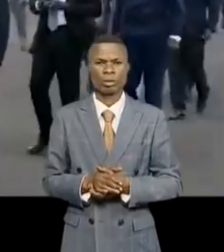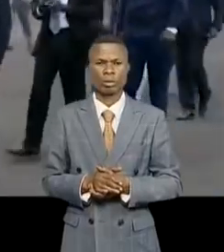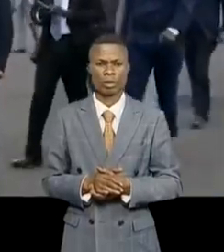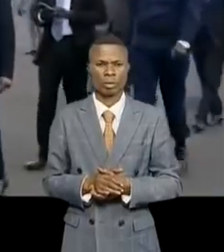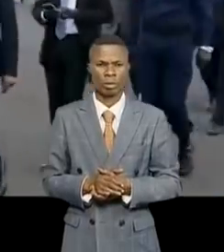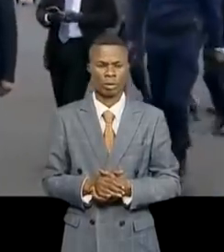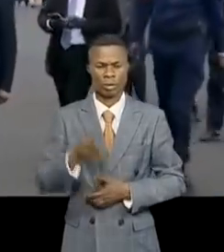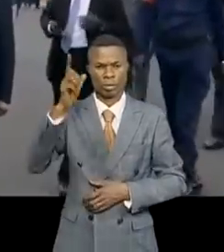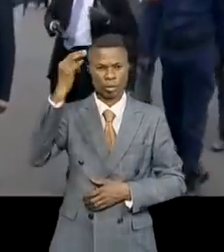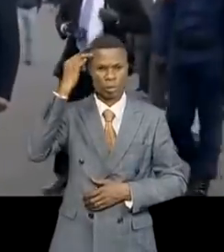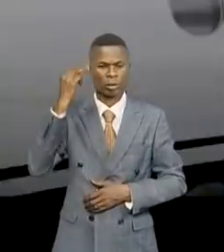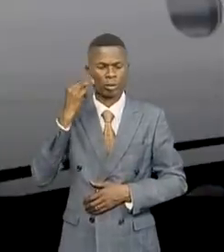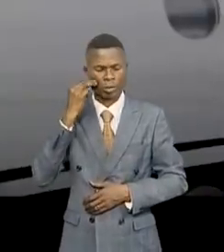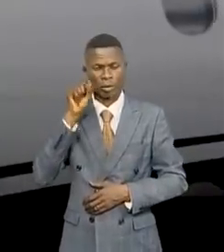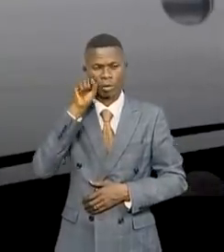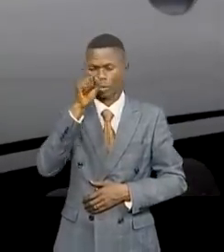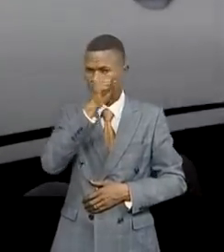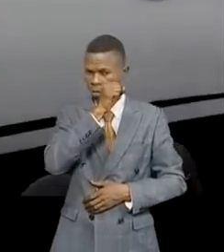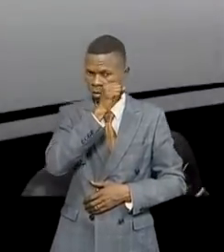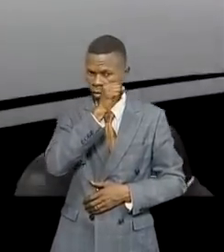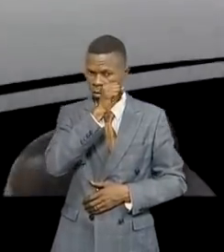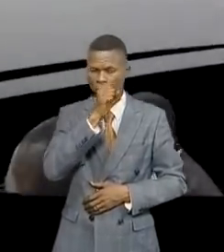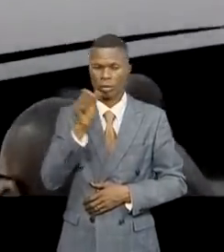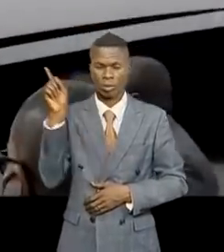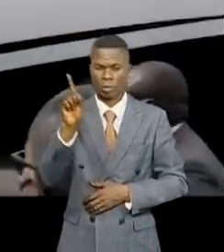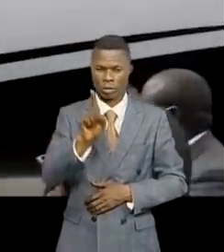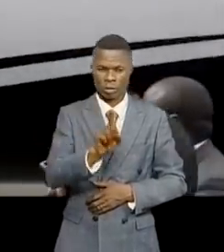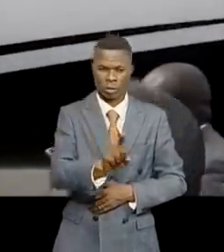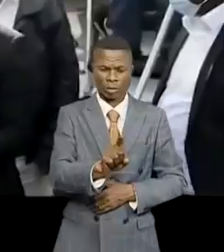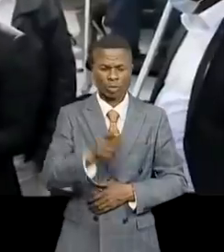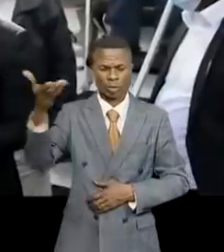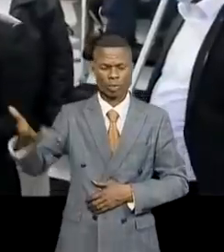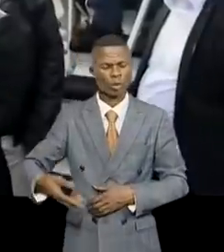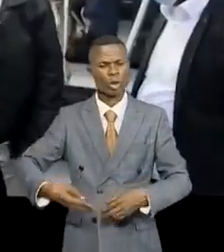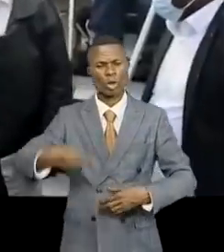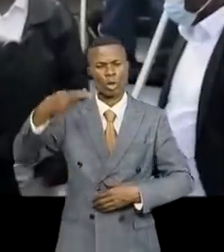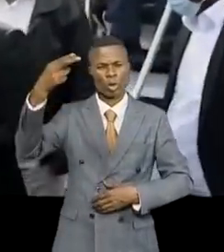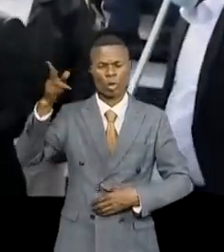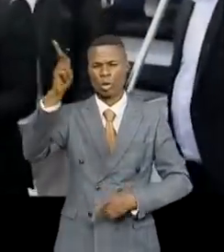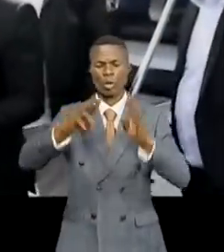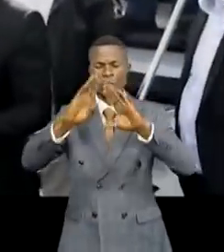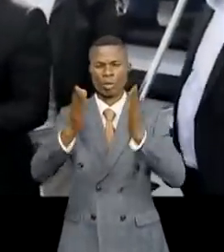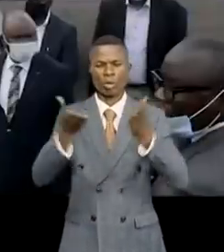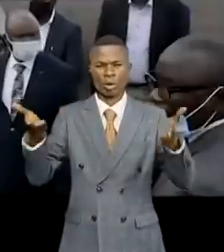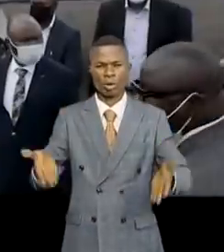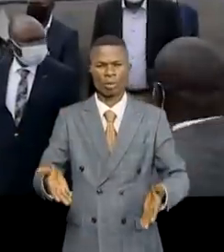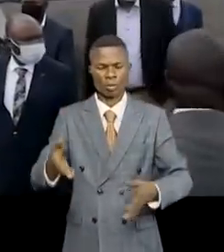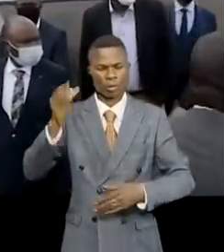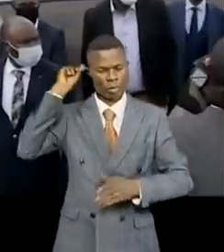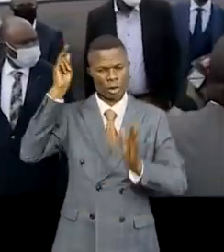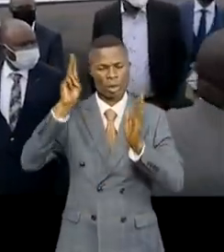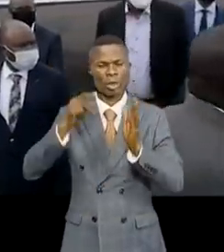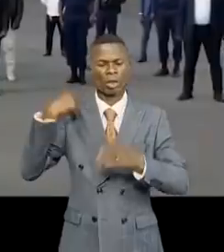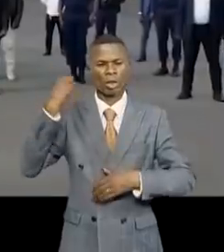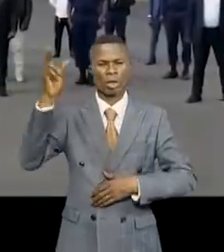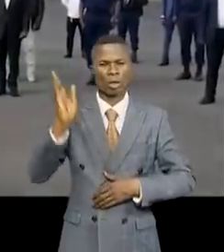Kavu, le Premier ministre Jean-Michel Samalou Kondé Kyenge a eu droit à un accueil chaleureux de la population représentée par les gouverneurs de la province